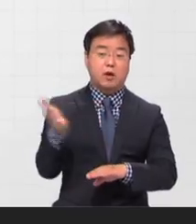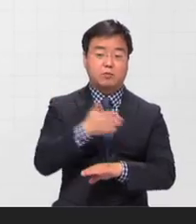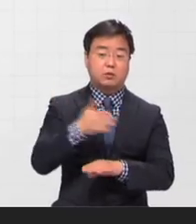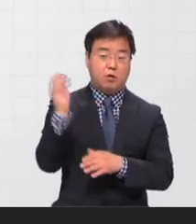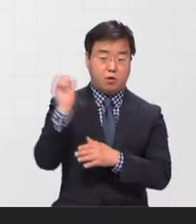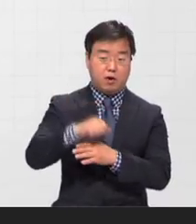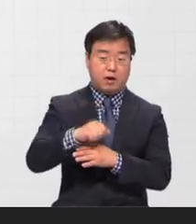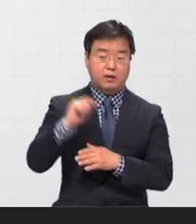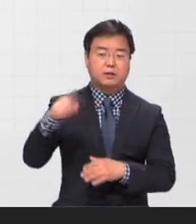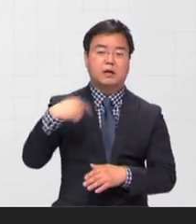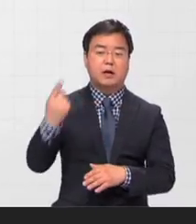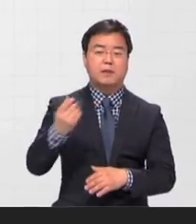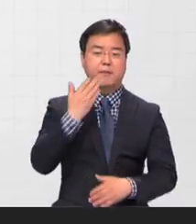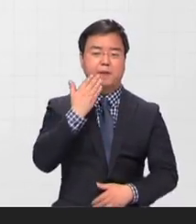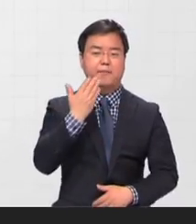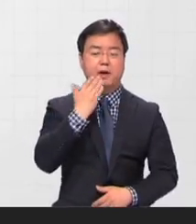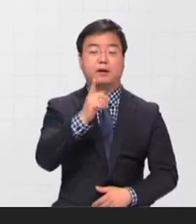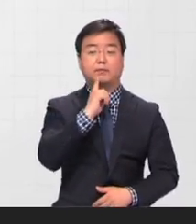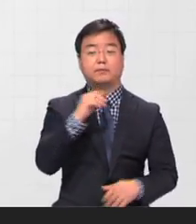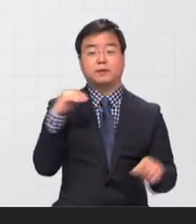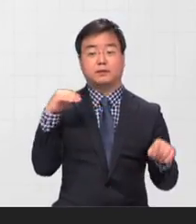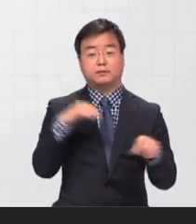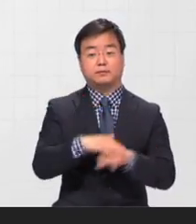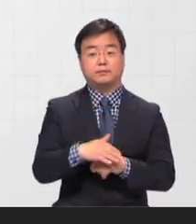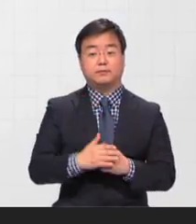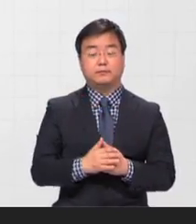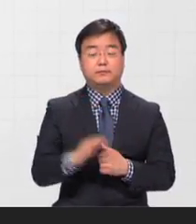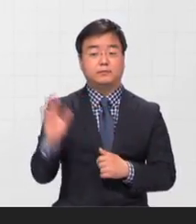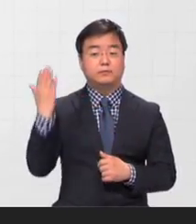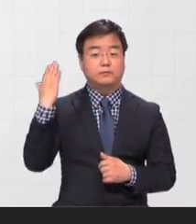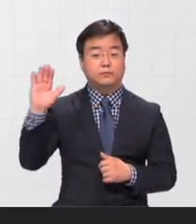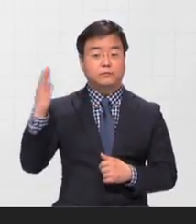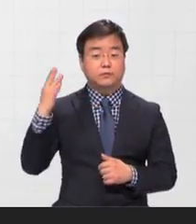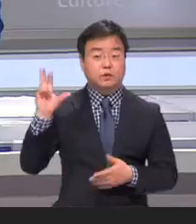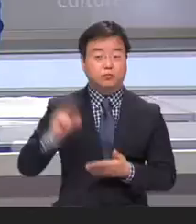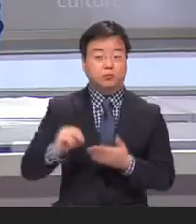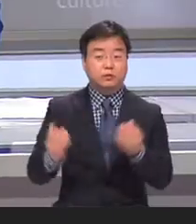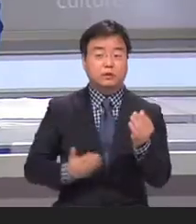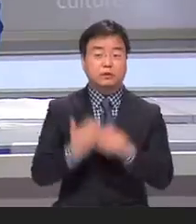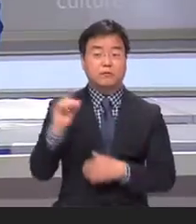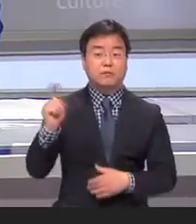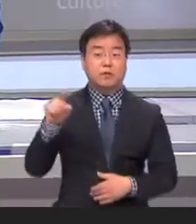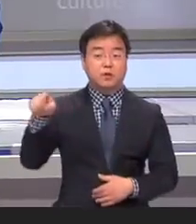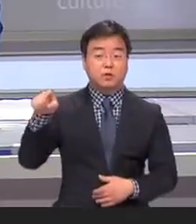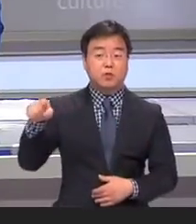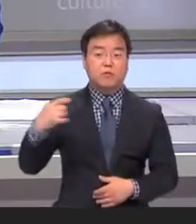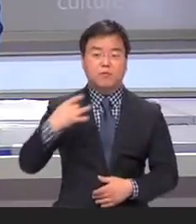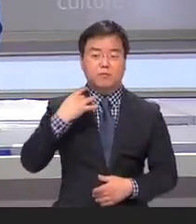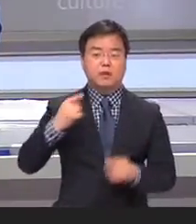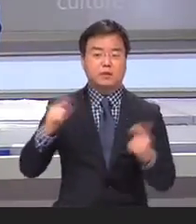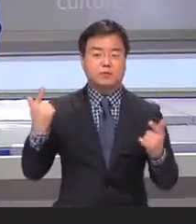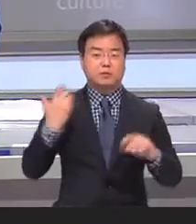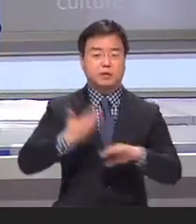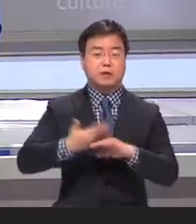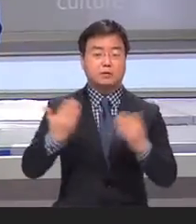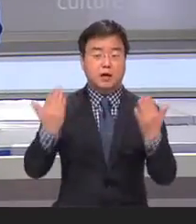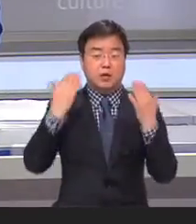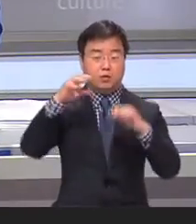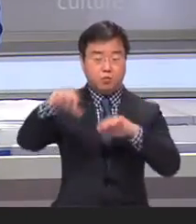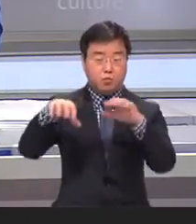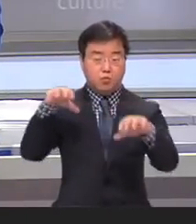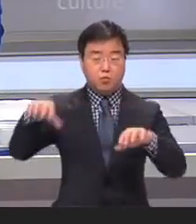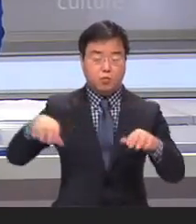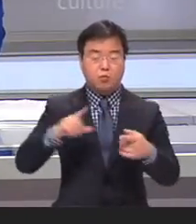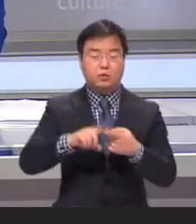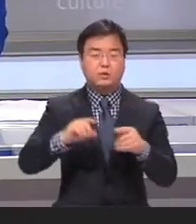이후에야 가능하다 이런 식으로 그리고 또 최근에 이제 문제가 되는 것이 이 학교만이 아니라 네. 다른 학교에서도 이제